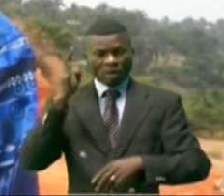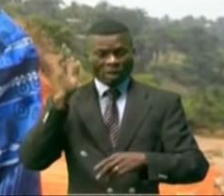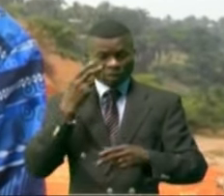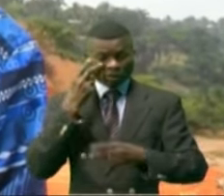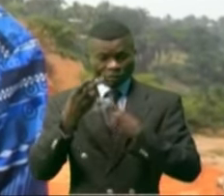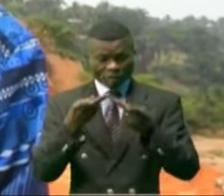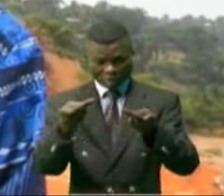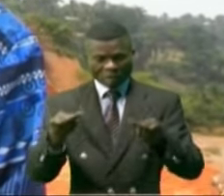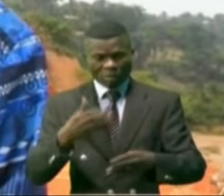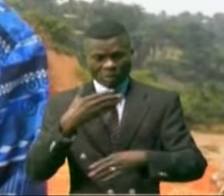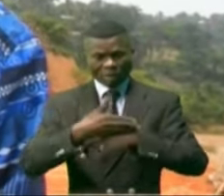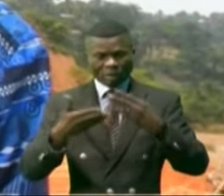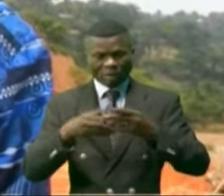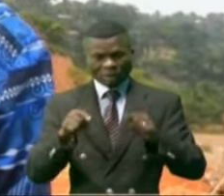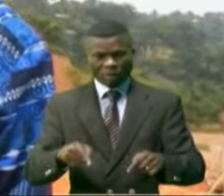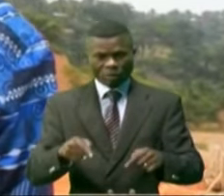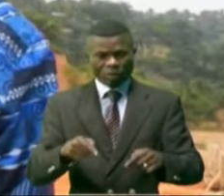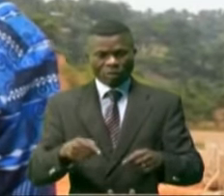chantier pour